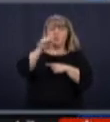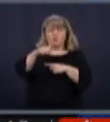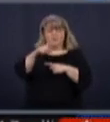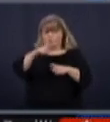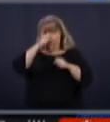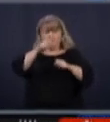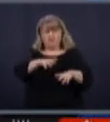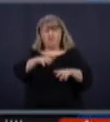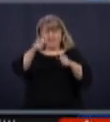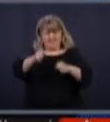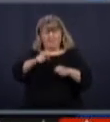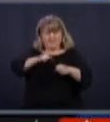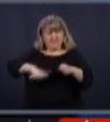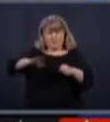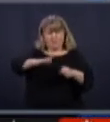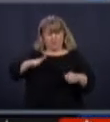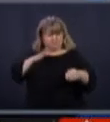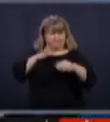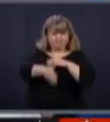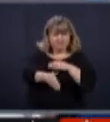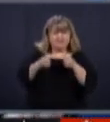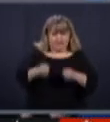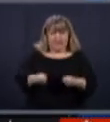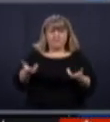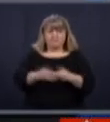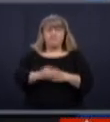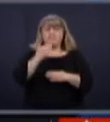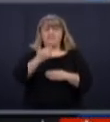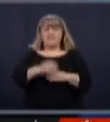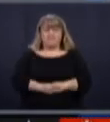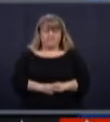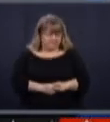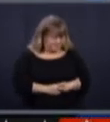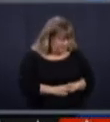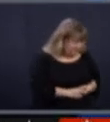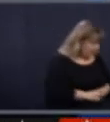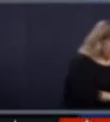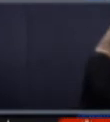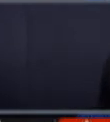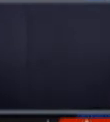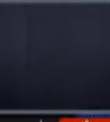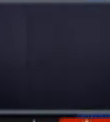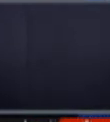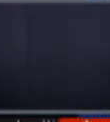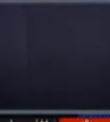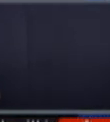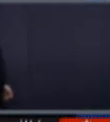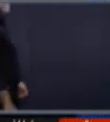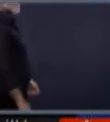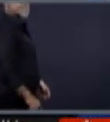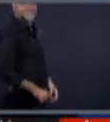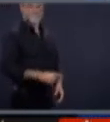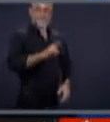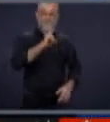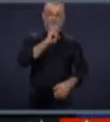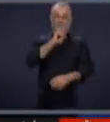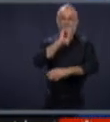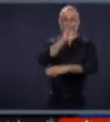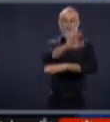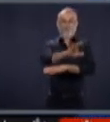Québécois, de passer au travers. Merci. Good afternoon. In the last days, We've